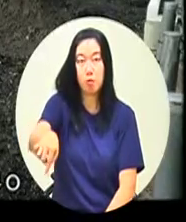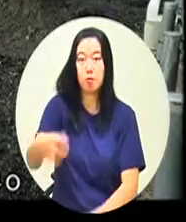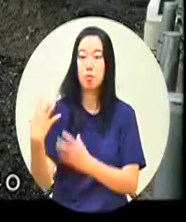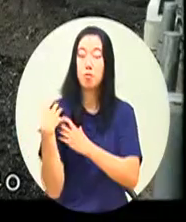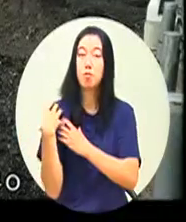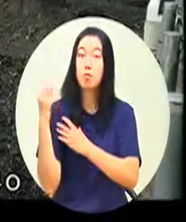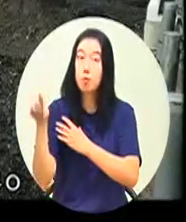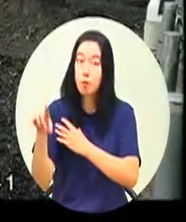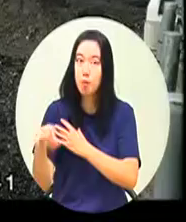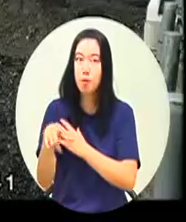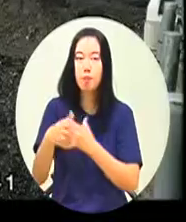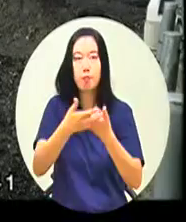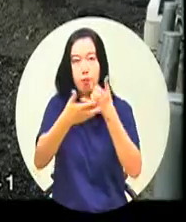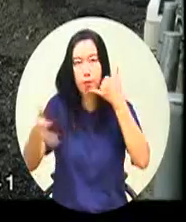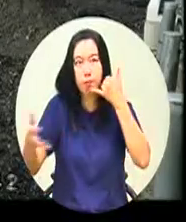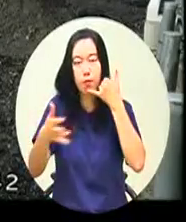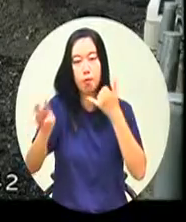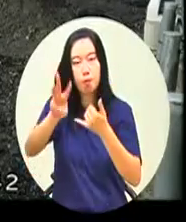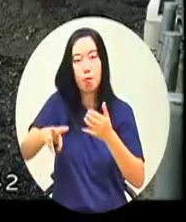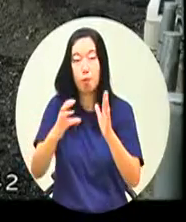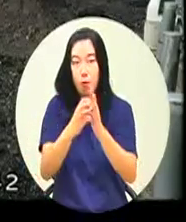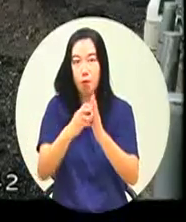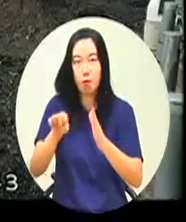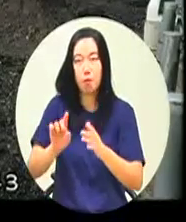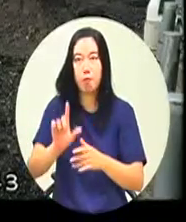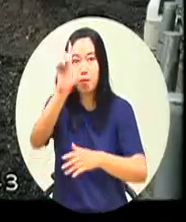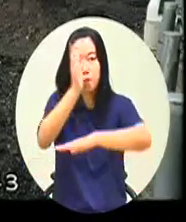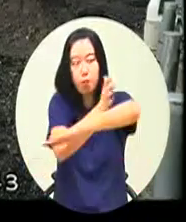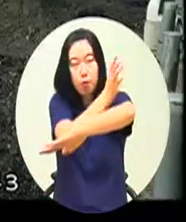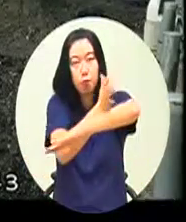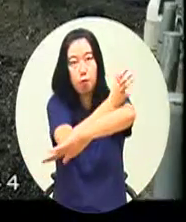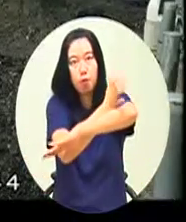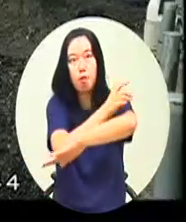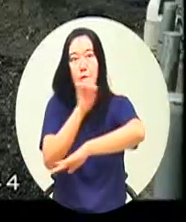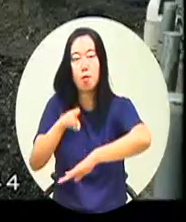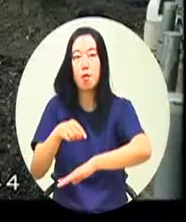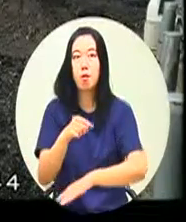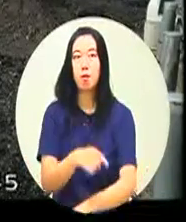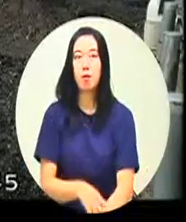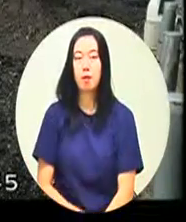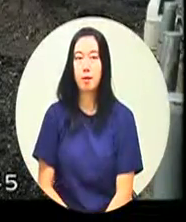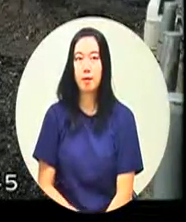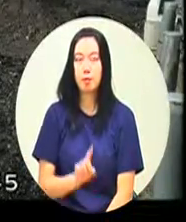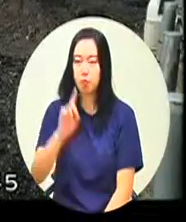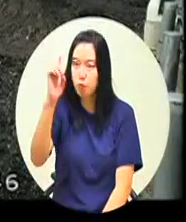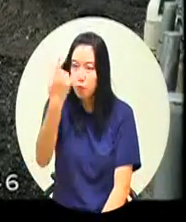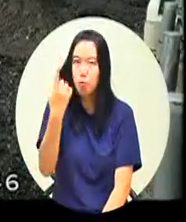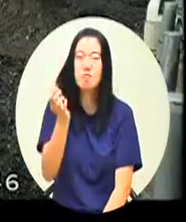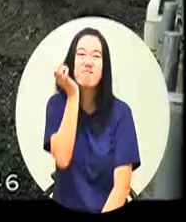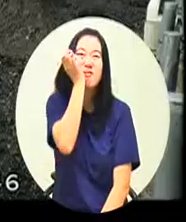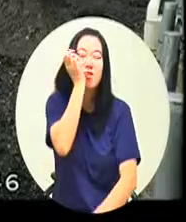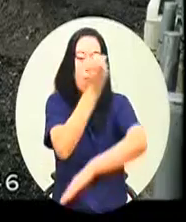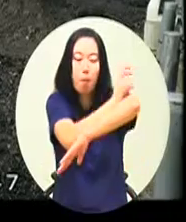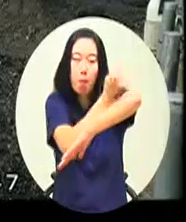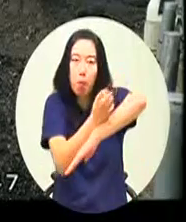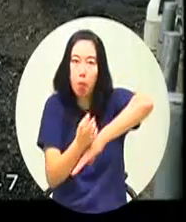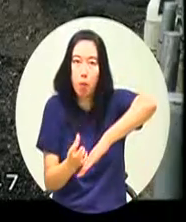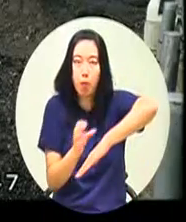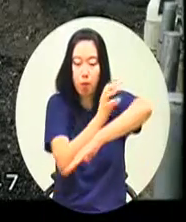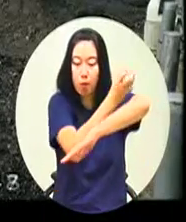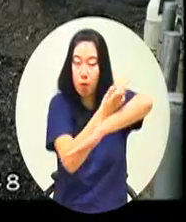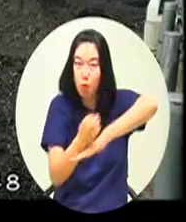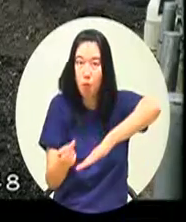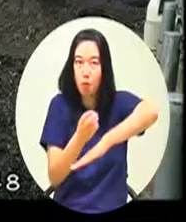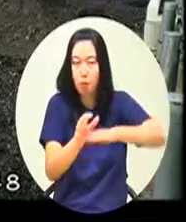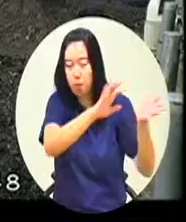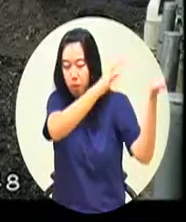局的，山顶上山顶的元首，把石头啊捞落来。这石头啊，流